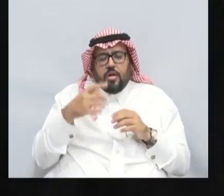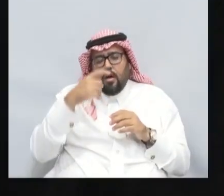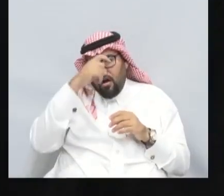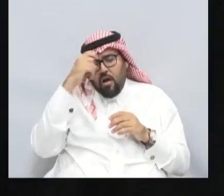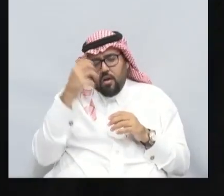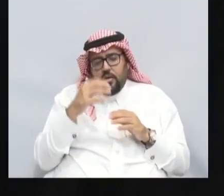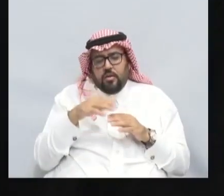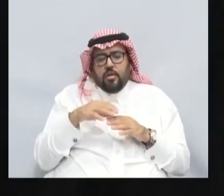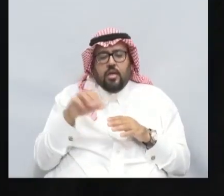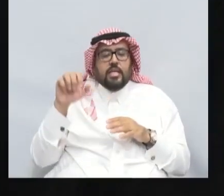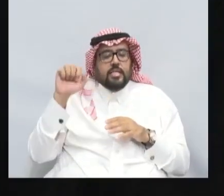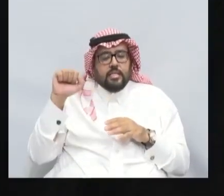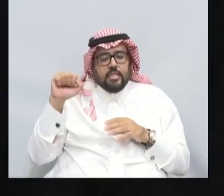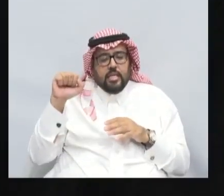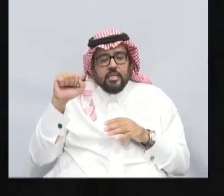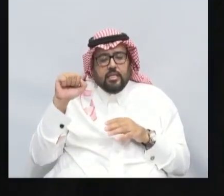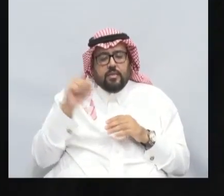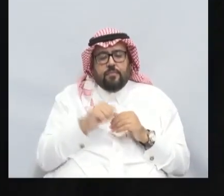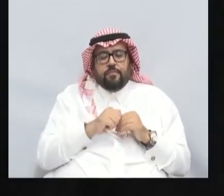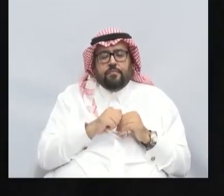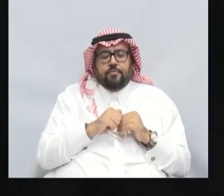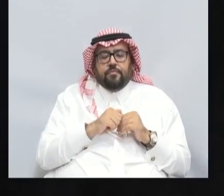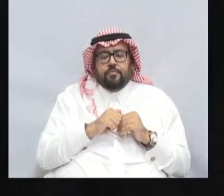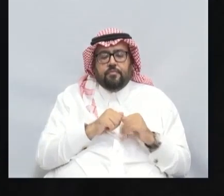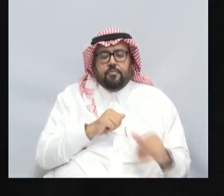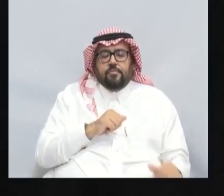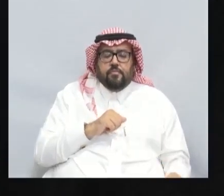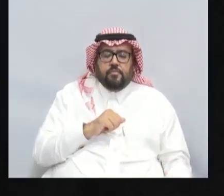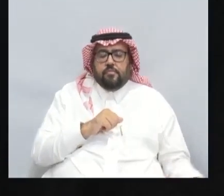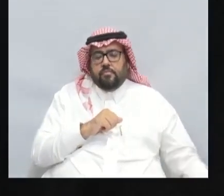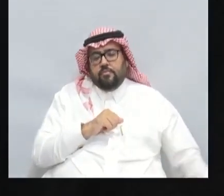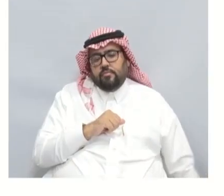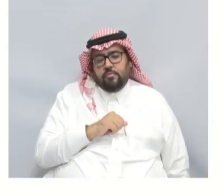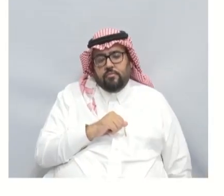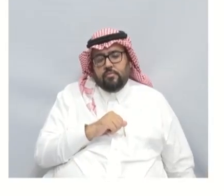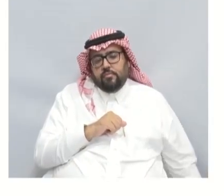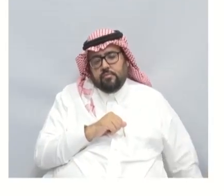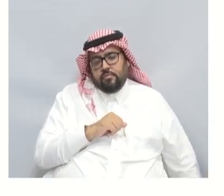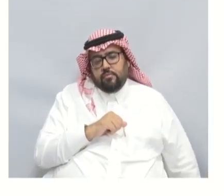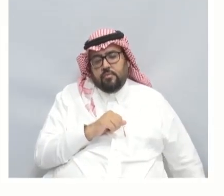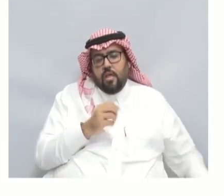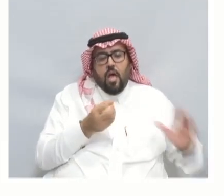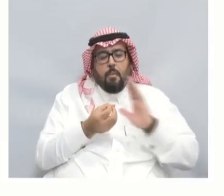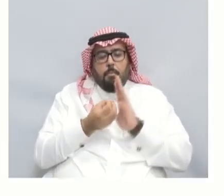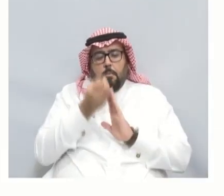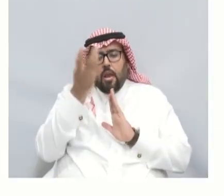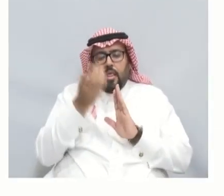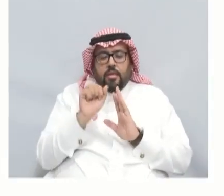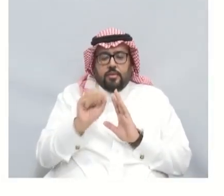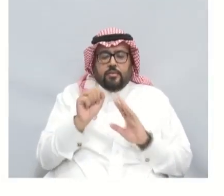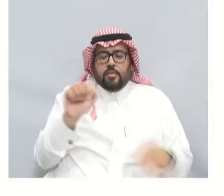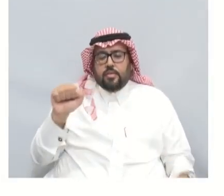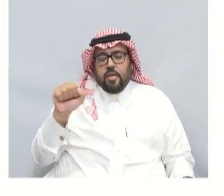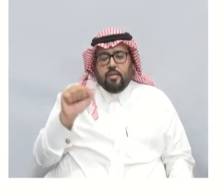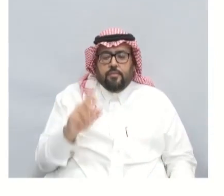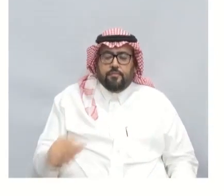ساخنة، بقع ساخنة ماذا ترتبط بماذا؟ رائعين، إذن هي ترتبط بالبراكين، ارتباطها